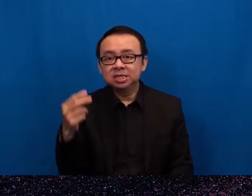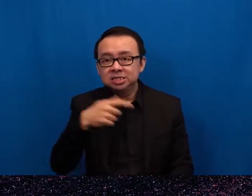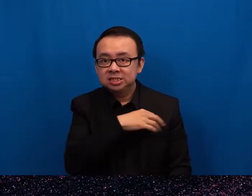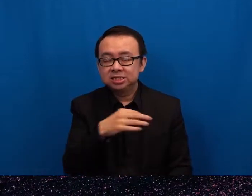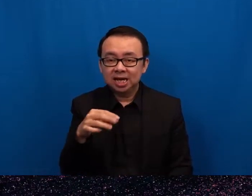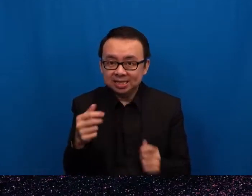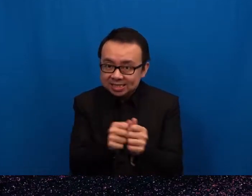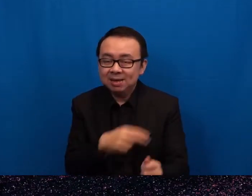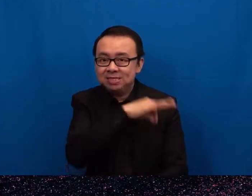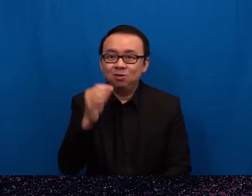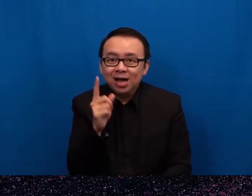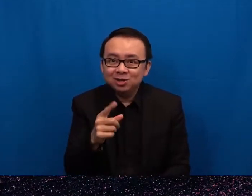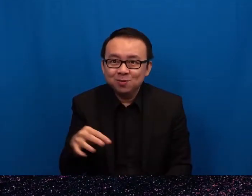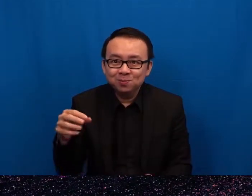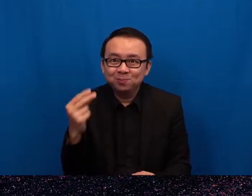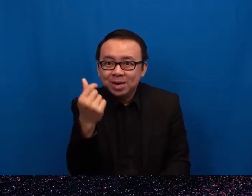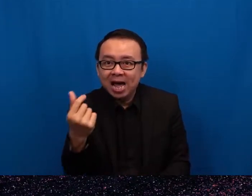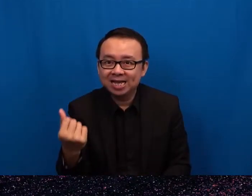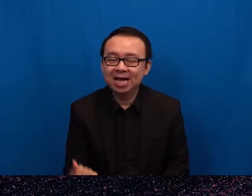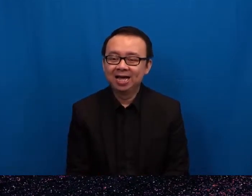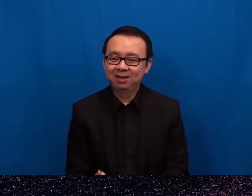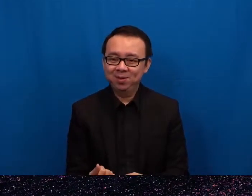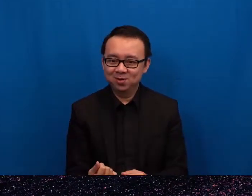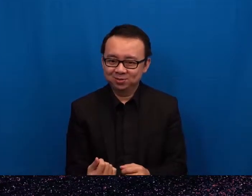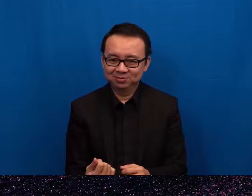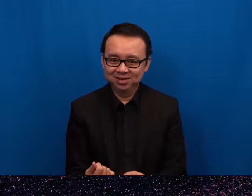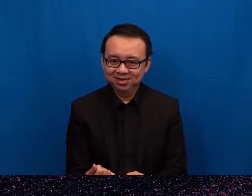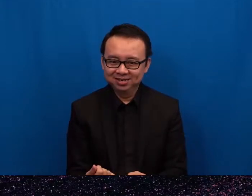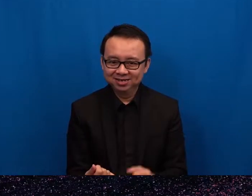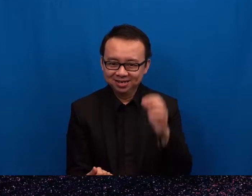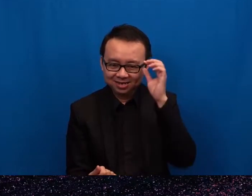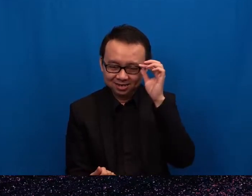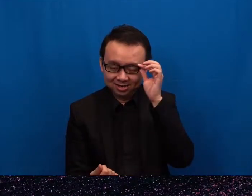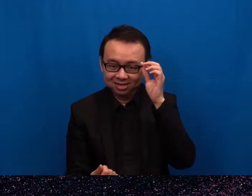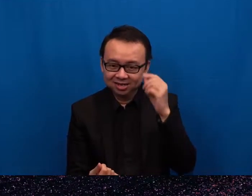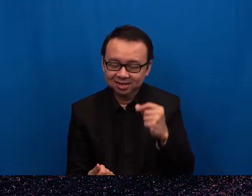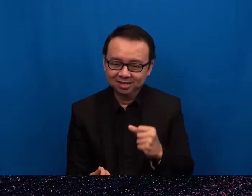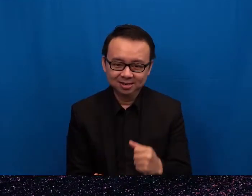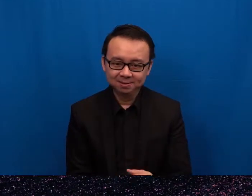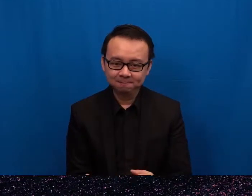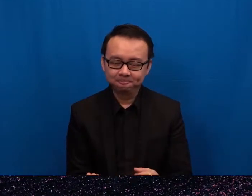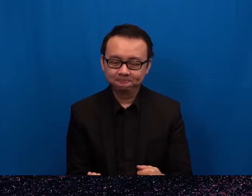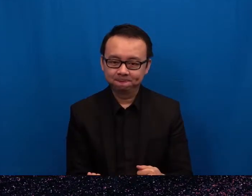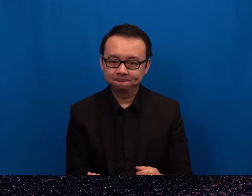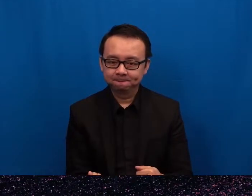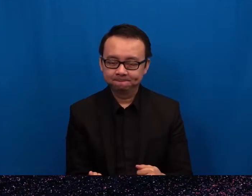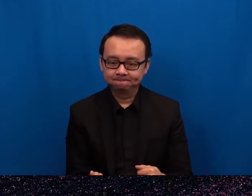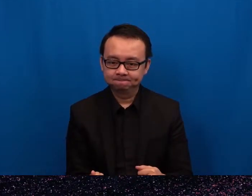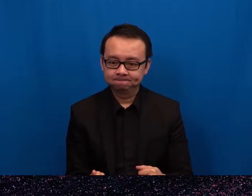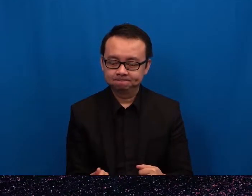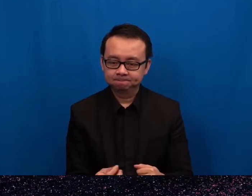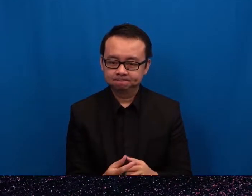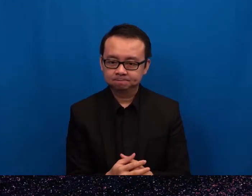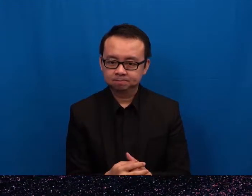tempat yang bisa 30 orang itu. Dan penuh sesak kali ada yang 50 orang yang hadir. Mengingatkan saya akan hari-hari di mana saya memimpin pujian dulu di